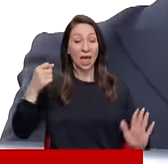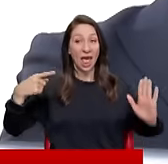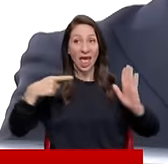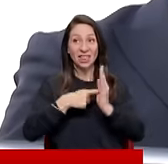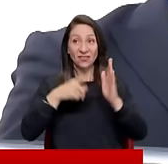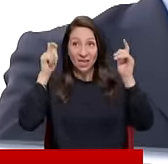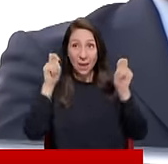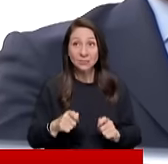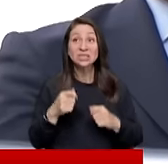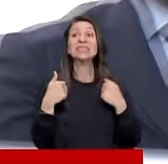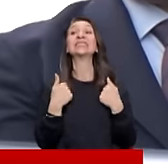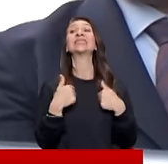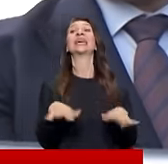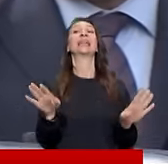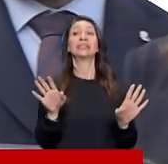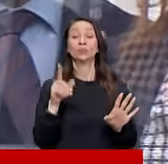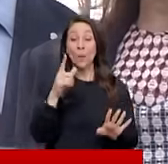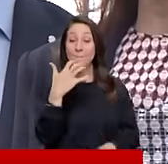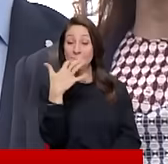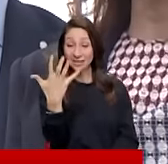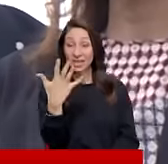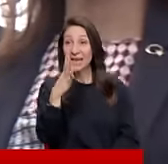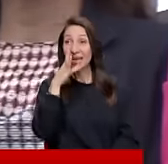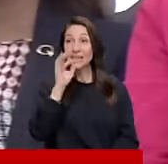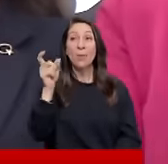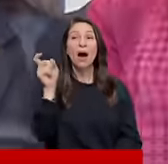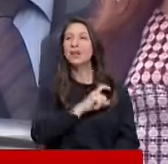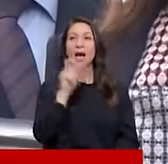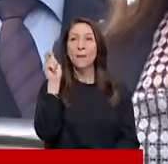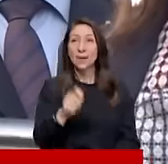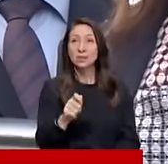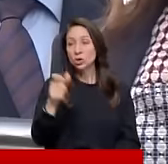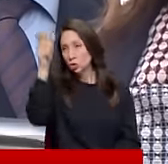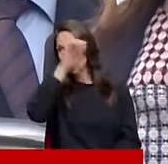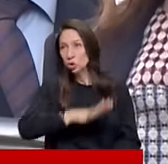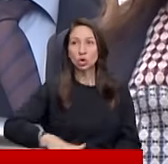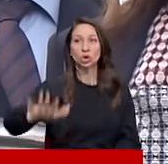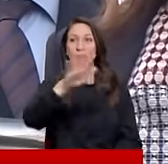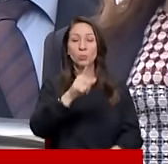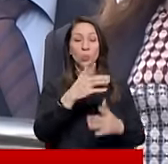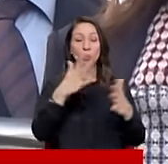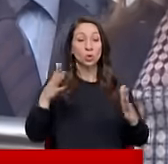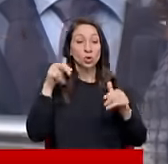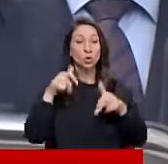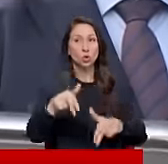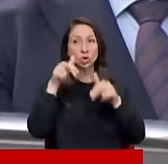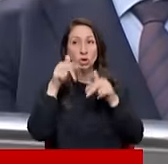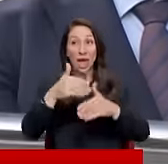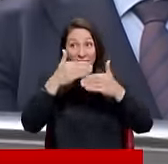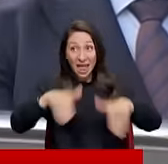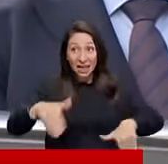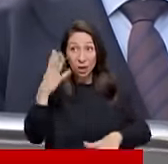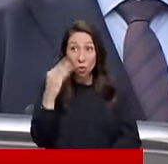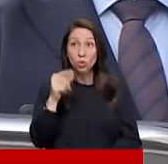hedeflerini tutturmuş değiliz. Ve bu 5 yıl kim hata yaparsa Türkiye'nin bu büyük yürüyüşüne engel